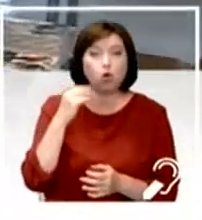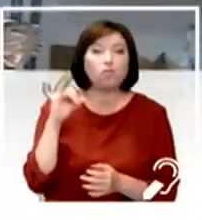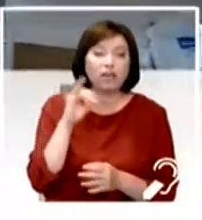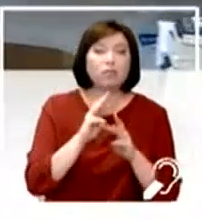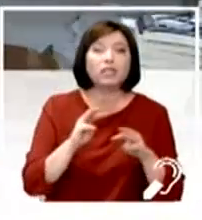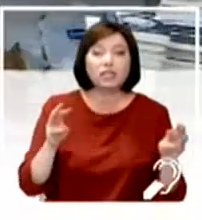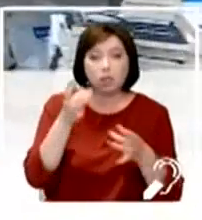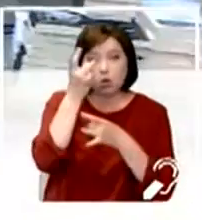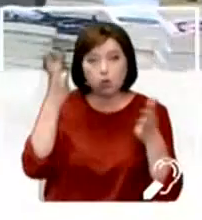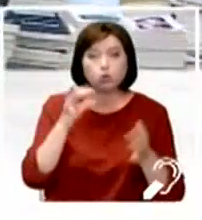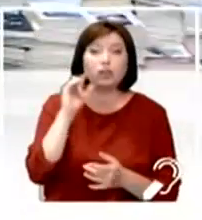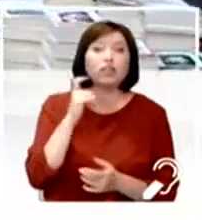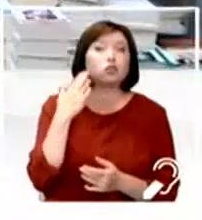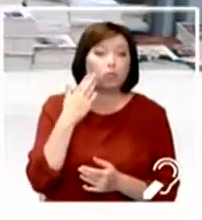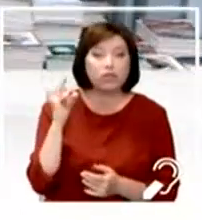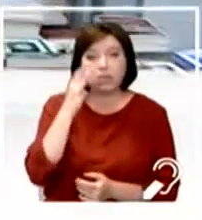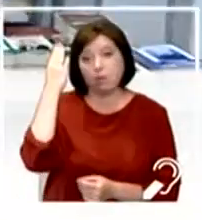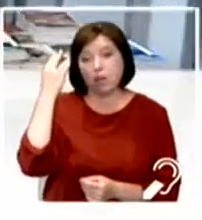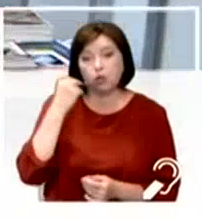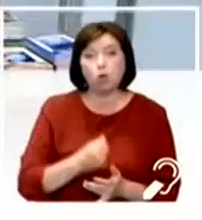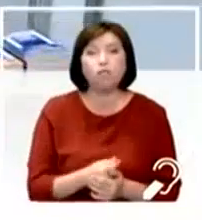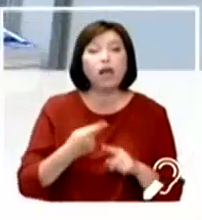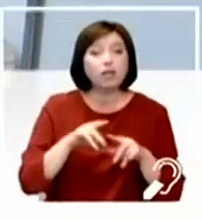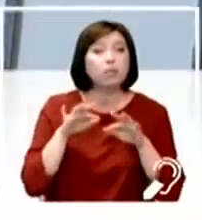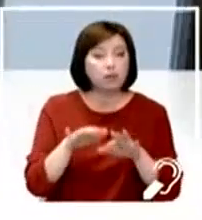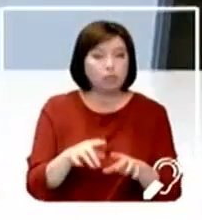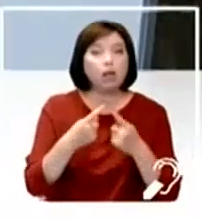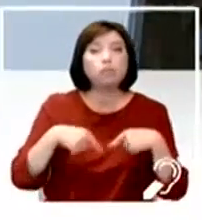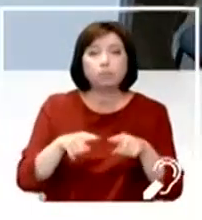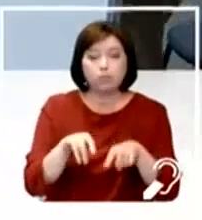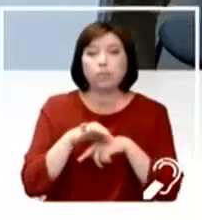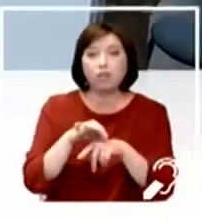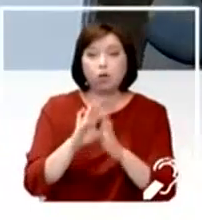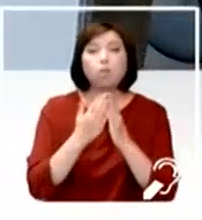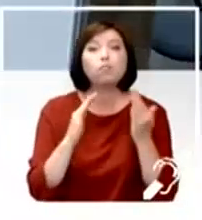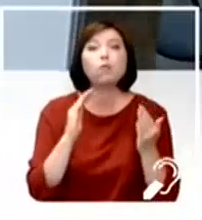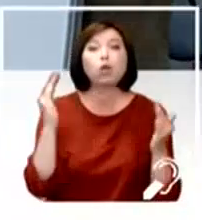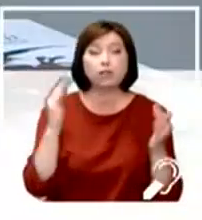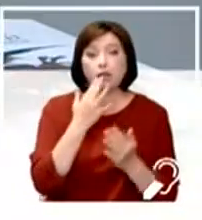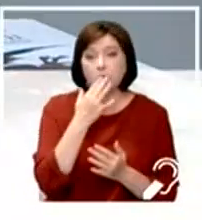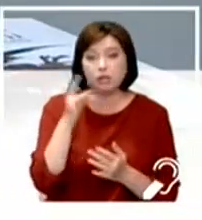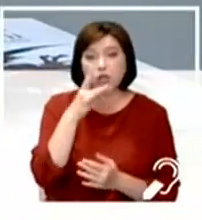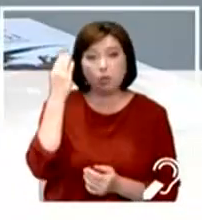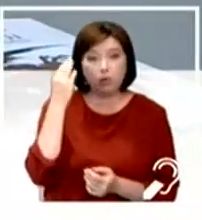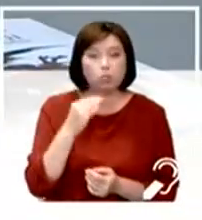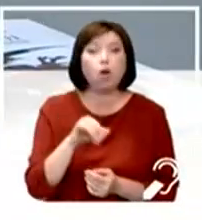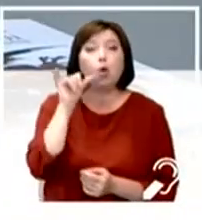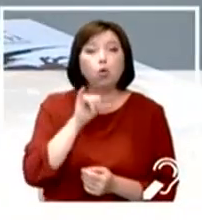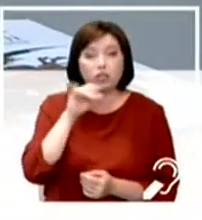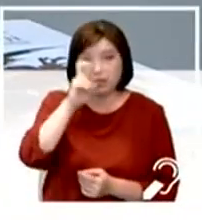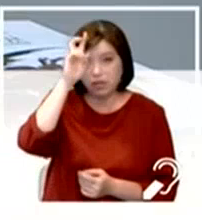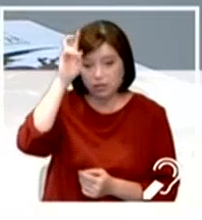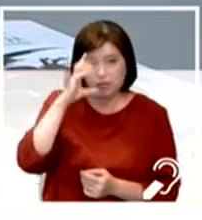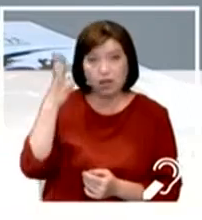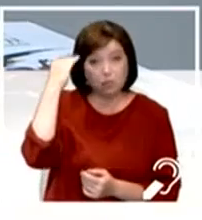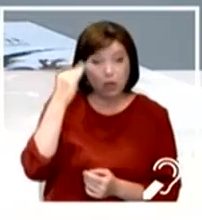și Ministerele Culturii din România și Republica Moldova. Evenimentul este organizat de Biblioteca Națională a Republicii Moldova, Universitatea de